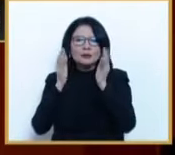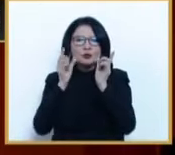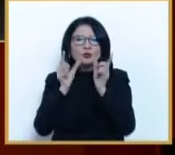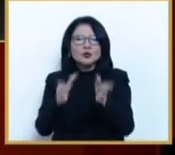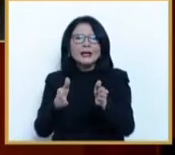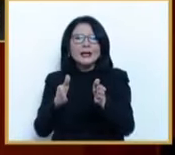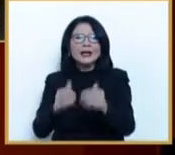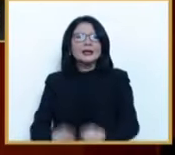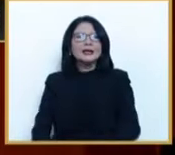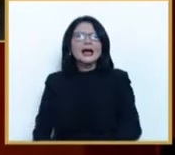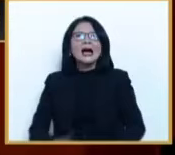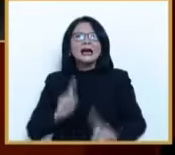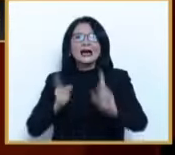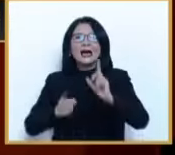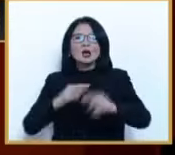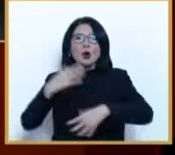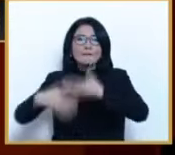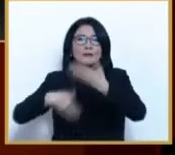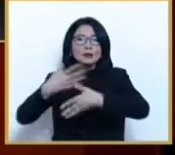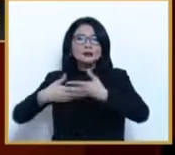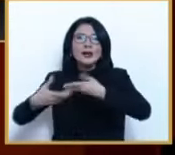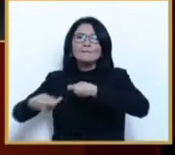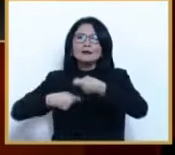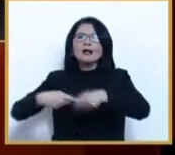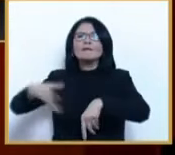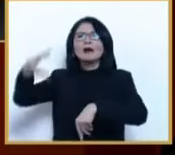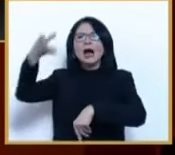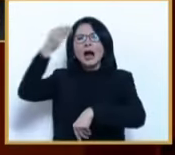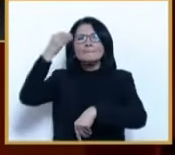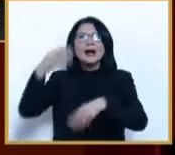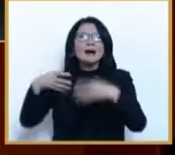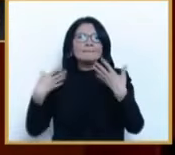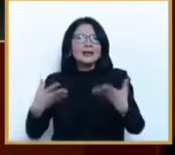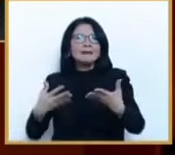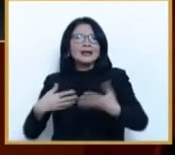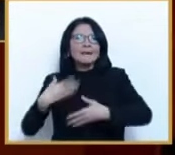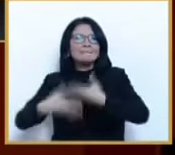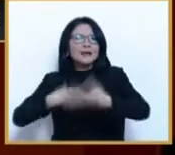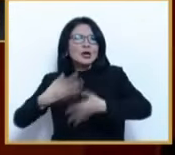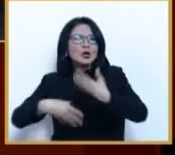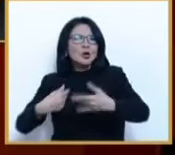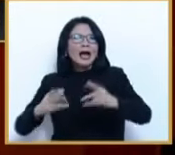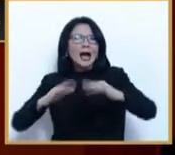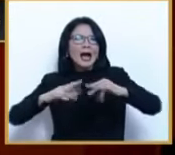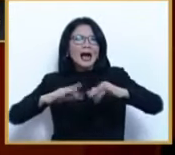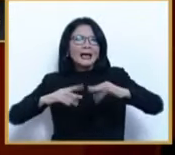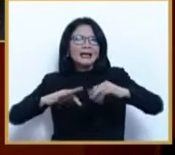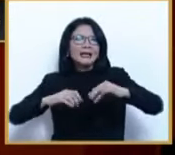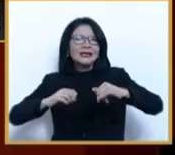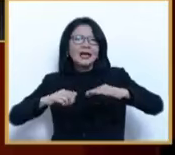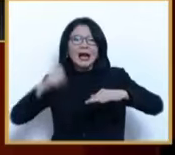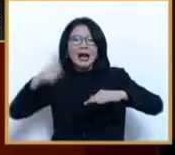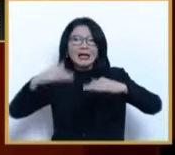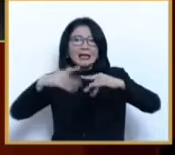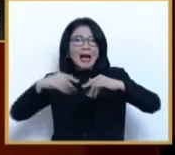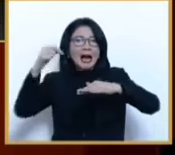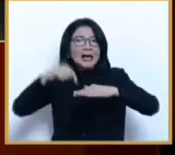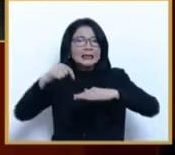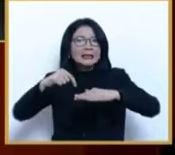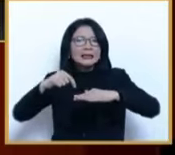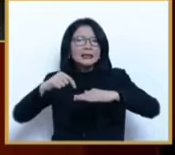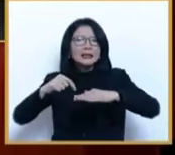seandainya pengelolanya atau manajemennya Paham bagaimana mengelola air supaya air ini yang